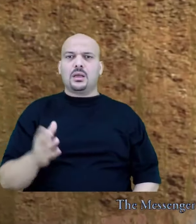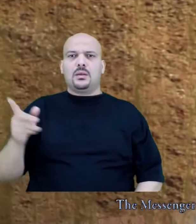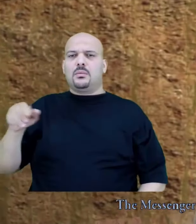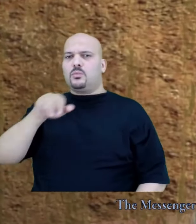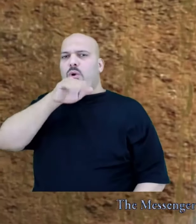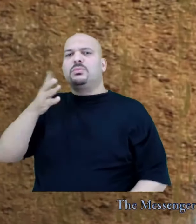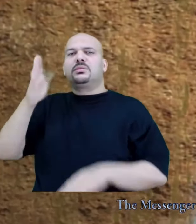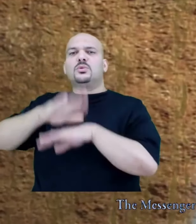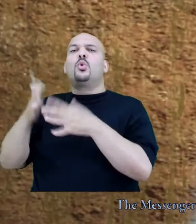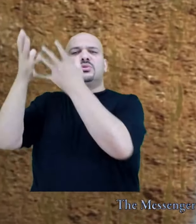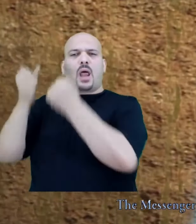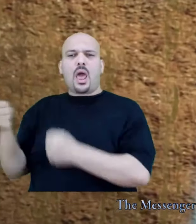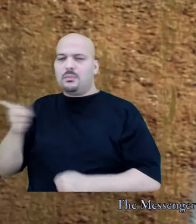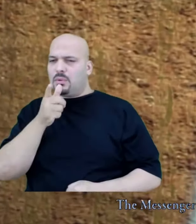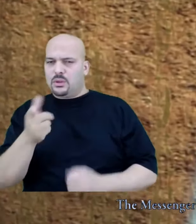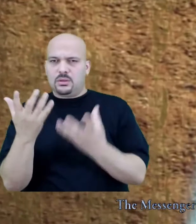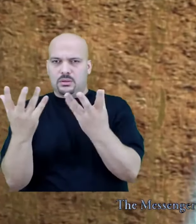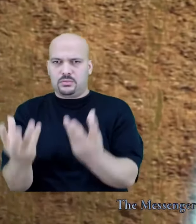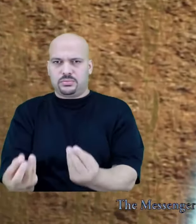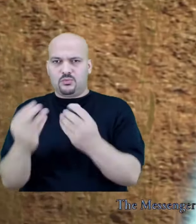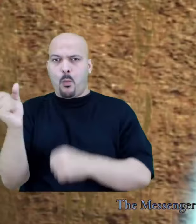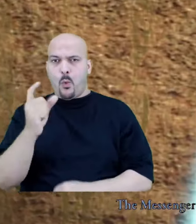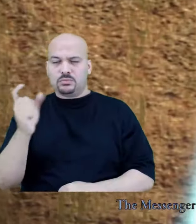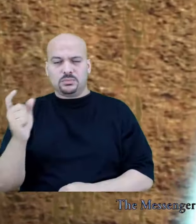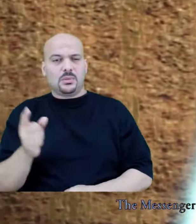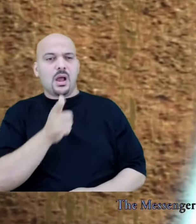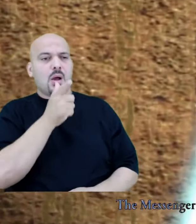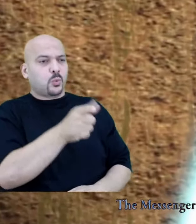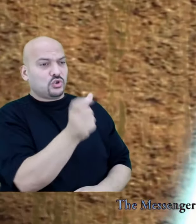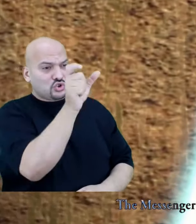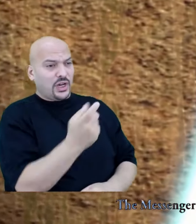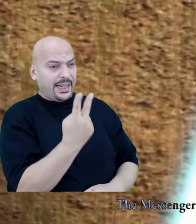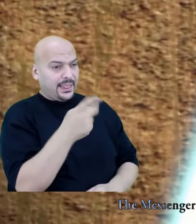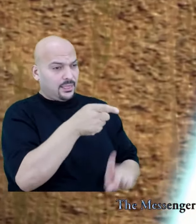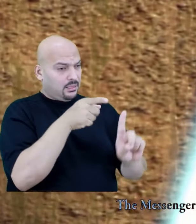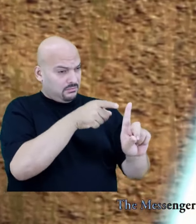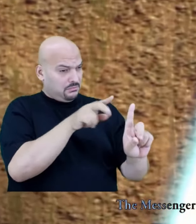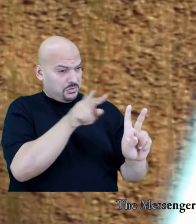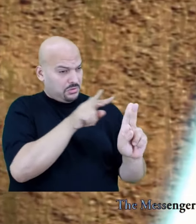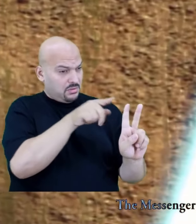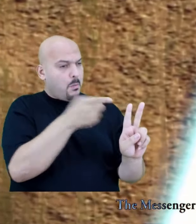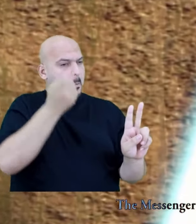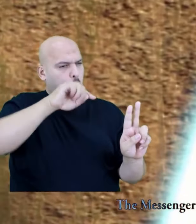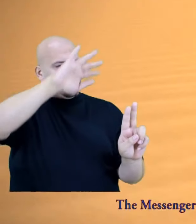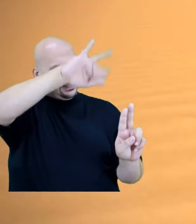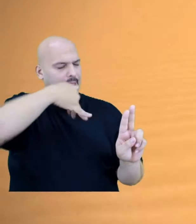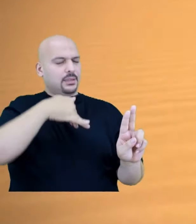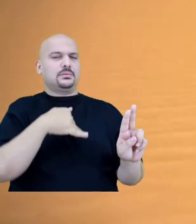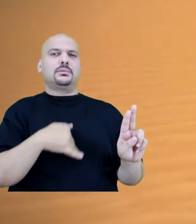الرجال المسلمين وأخبر الرجلين بأن يعودا إليه في